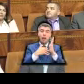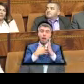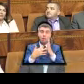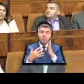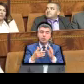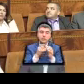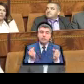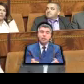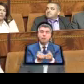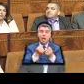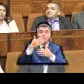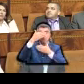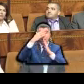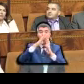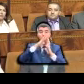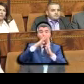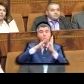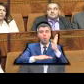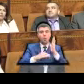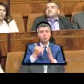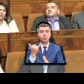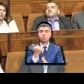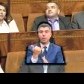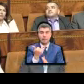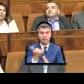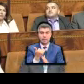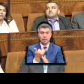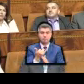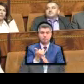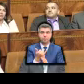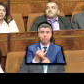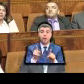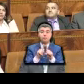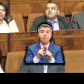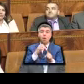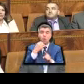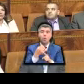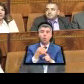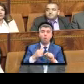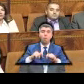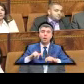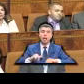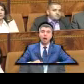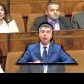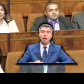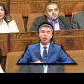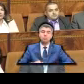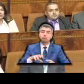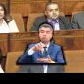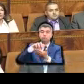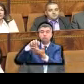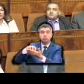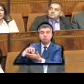التنمية. وتظل الإدارات اللامركزية هي التي تنفذ البرامج، وبالتالي